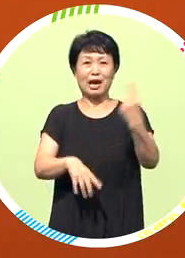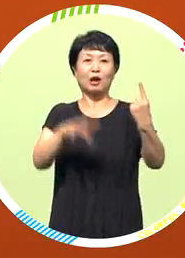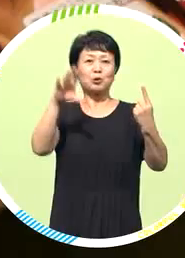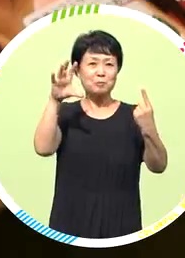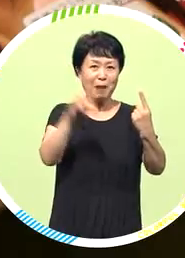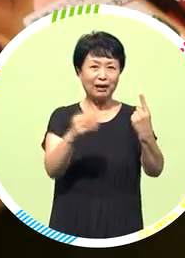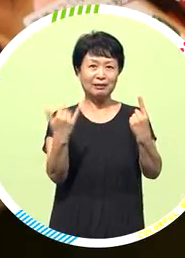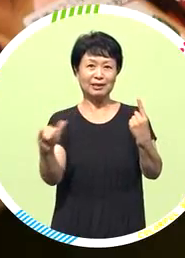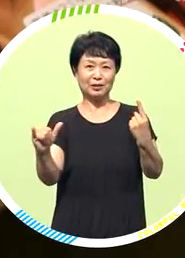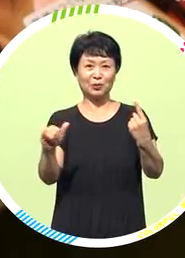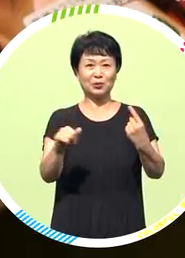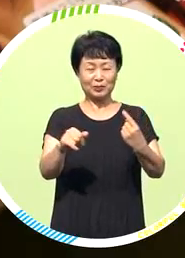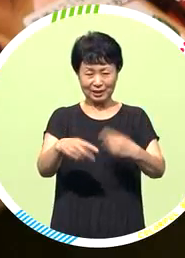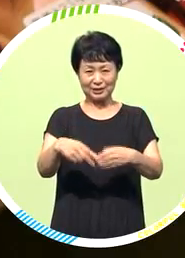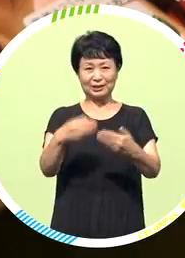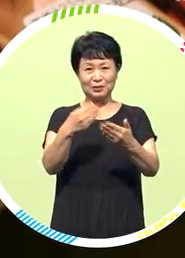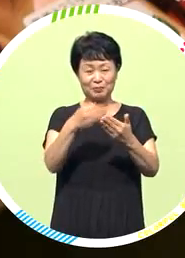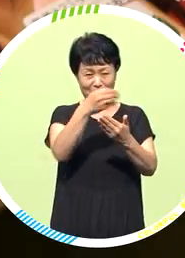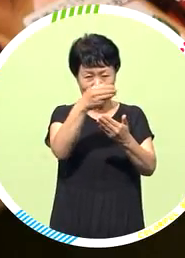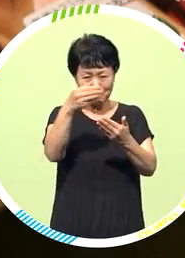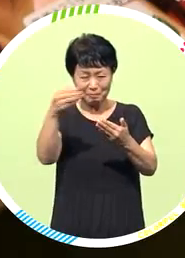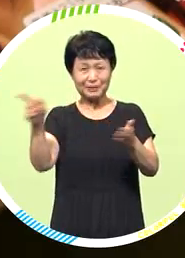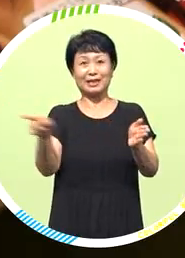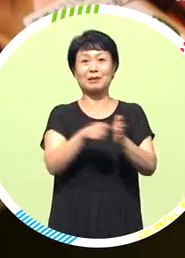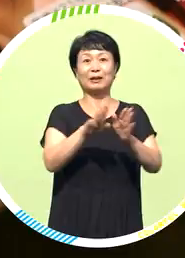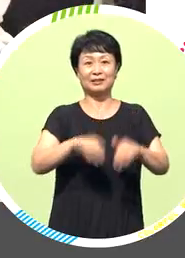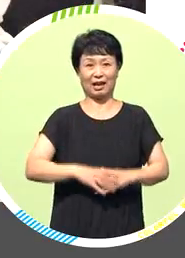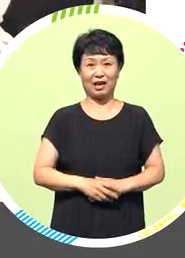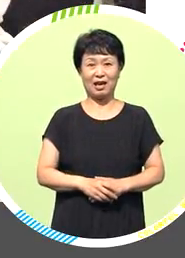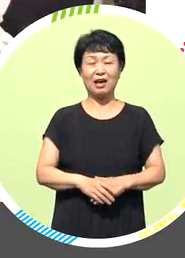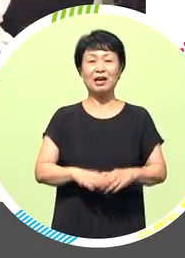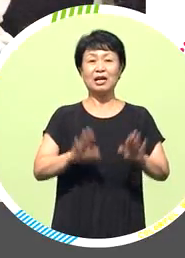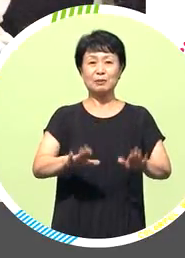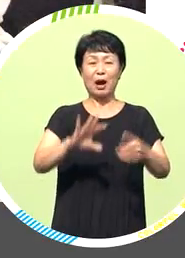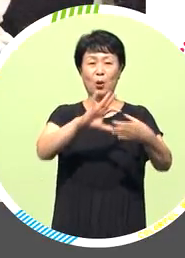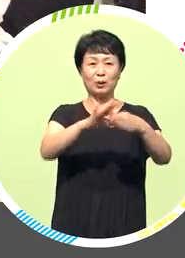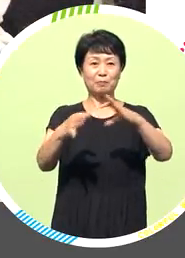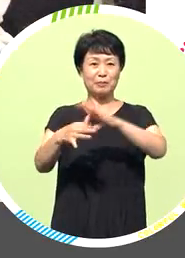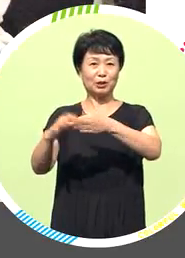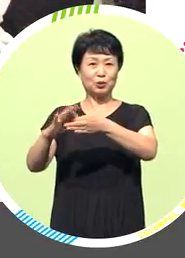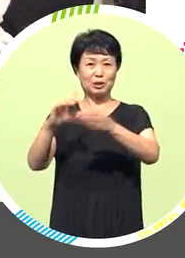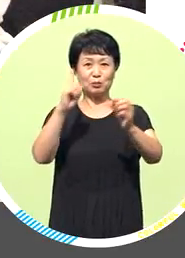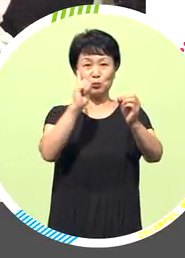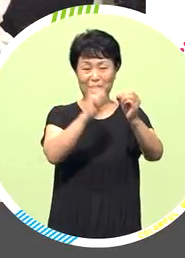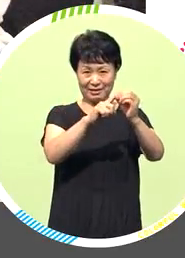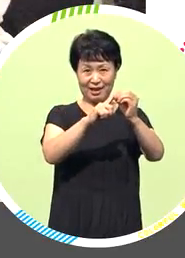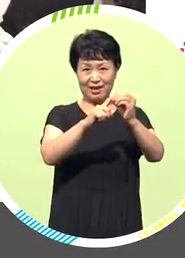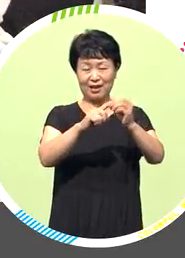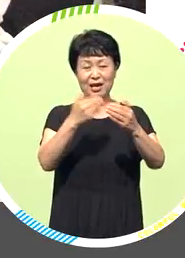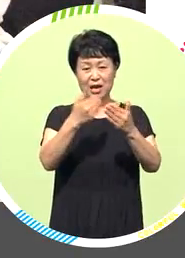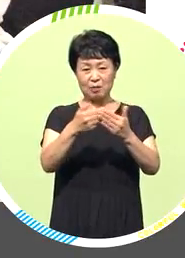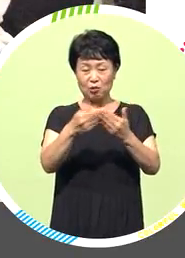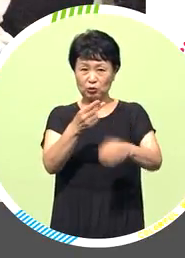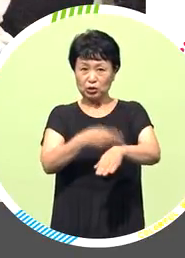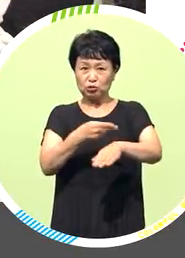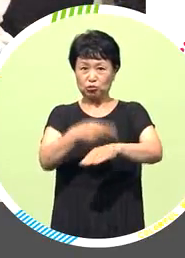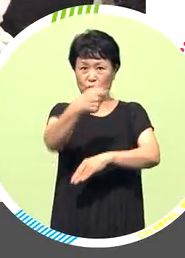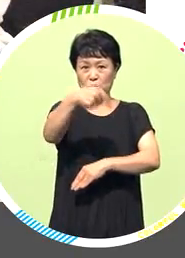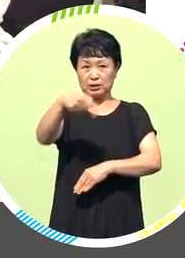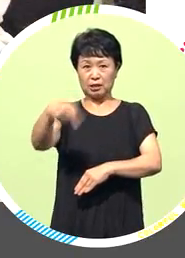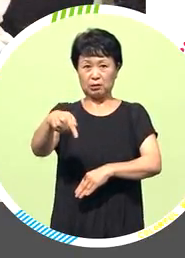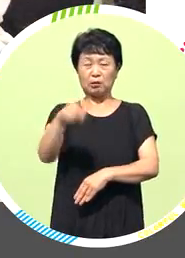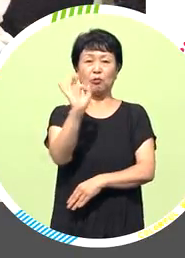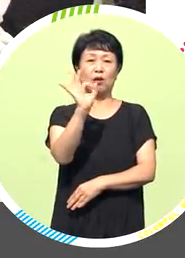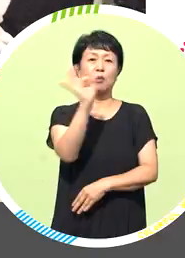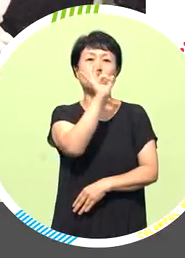を実施してきたんです。現在東京2020大会に向け無料講習会を行い、多くのフェイスペ